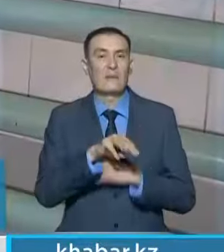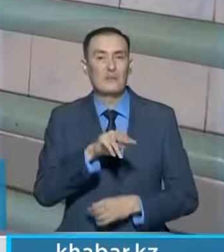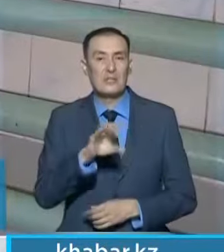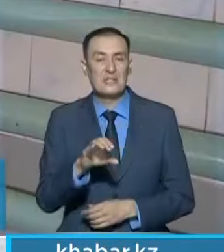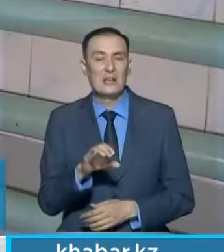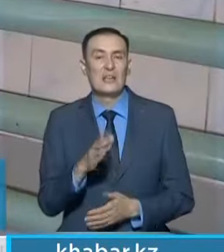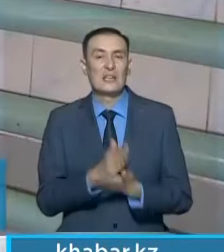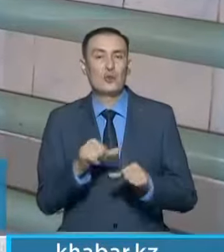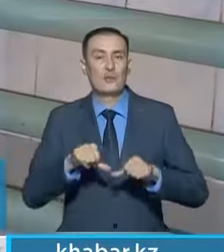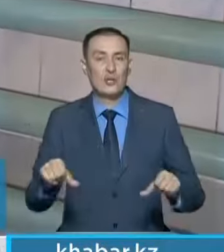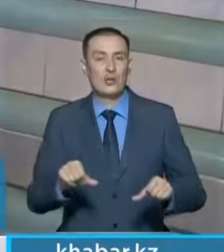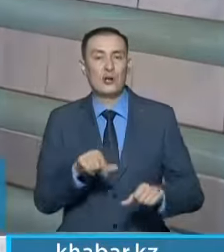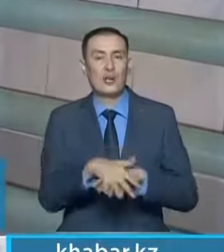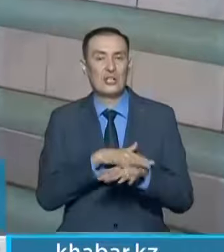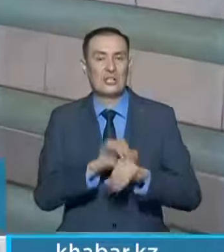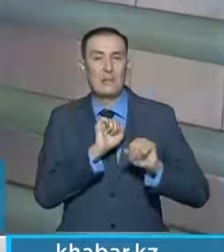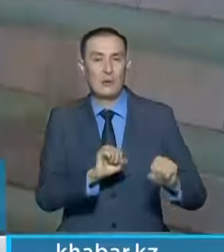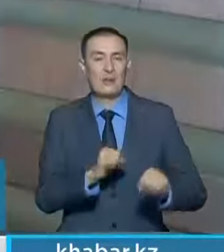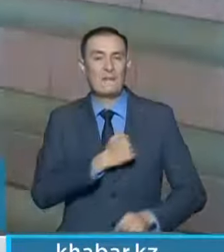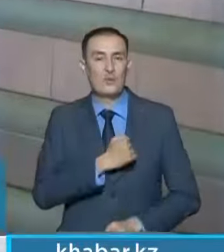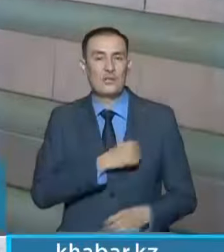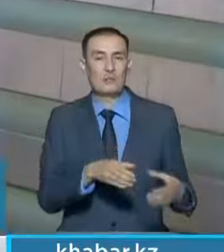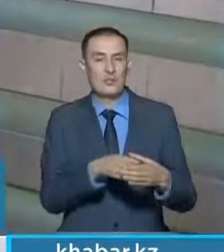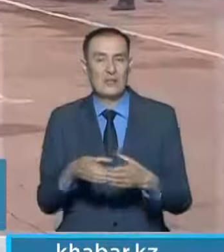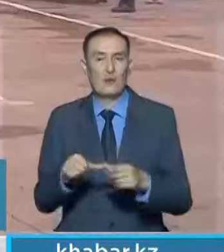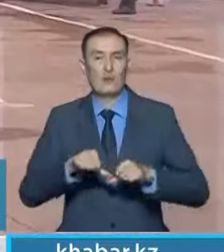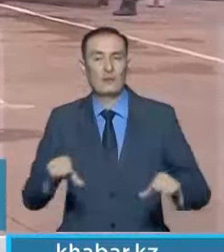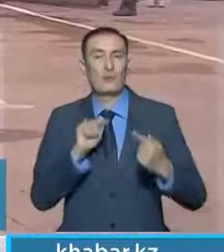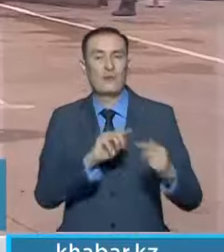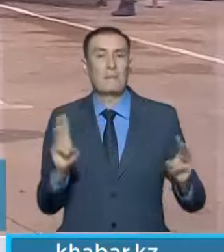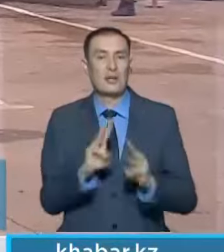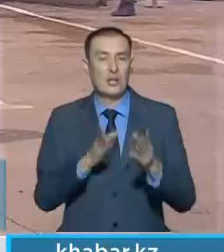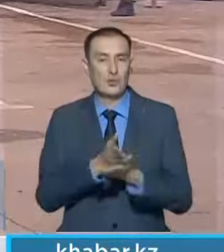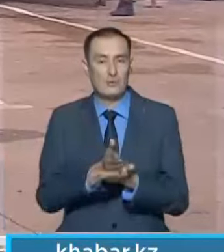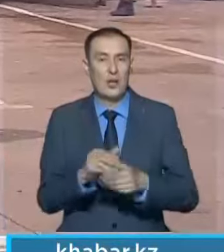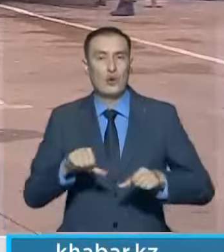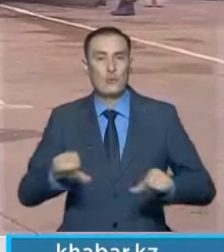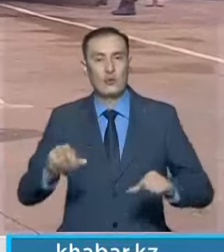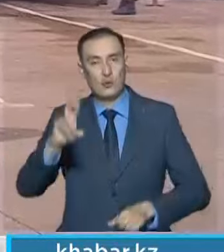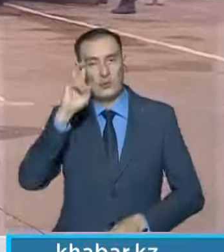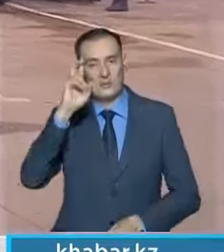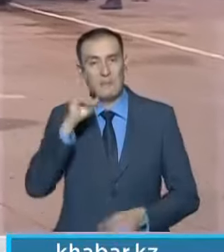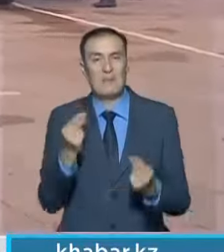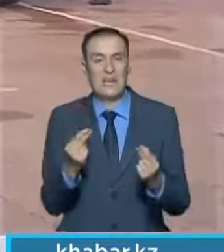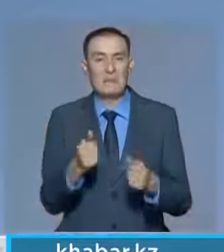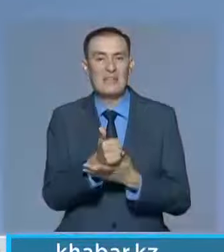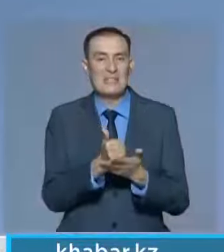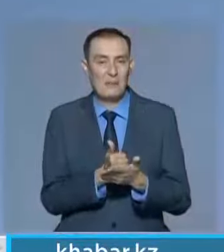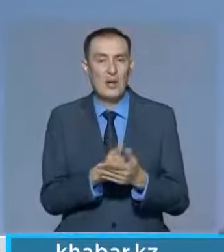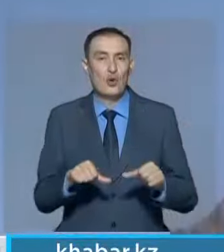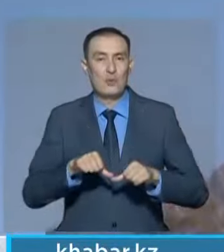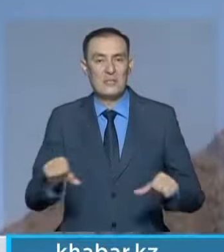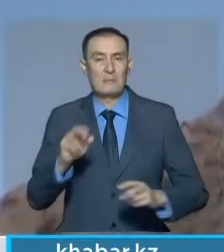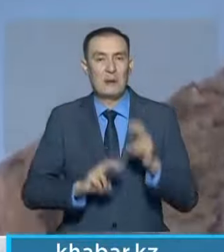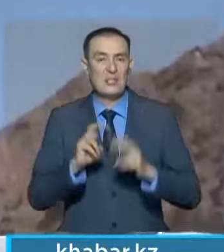МЧС теперь входит комитет по гражданской обороне и воинским частям, комитет противопожарной службы, комитет по государственным материальным резервам,